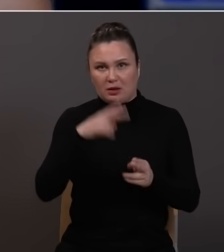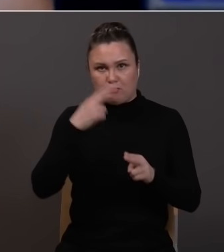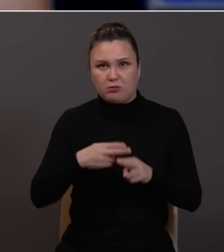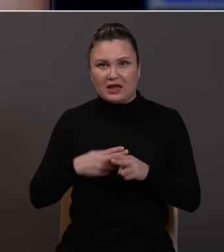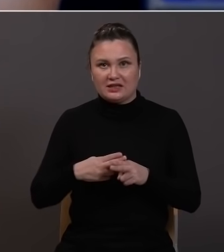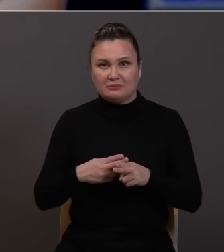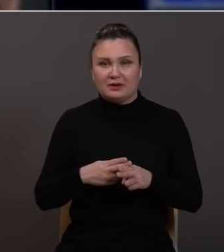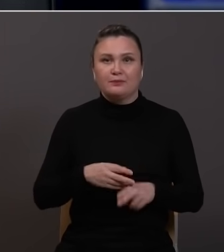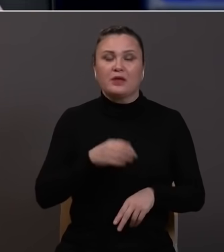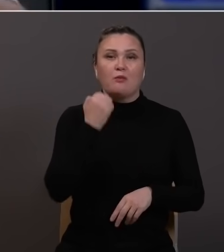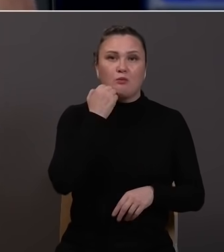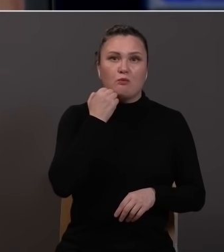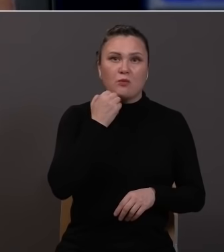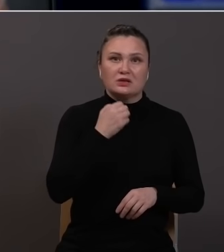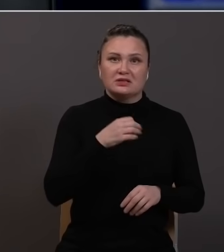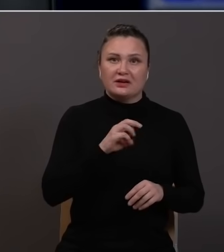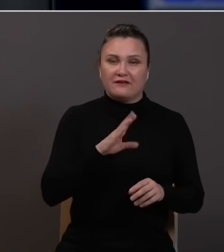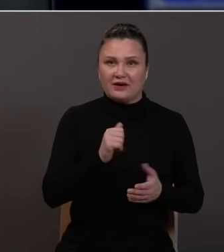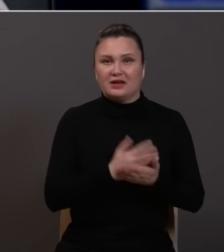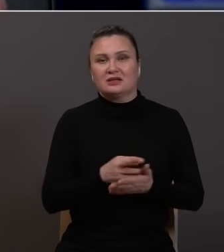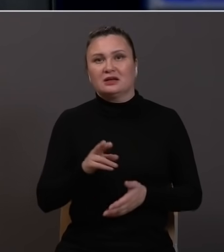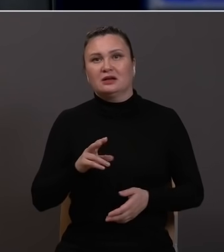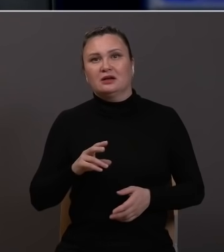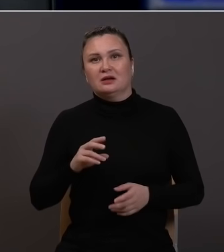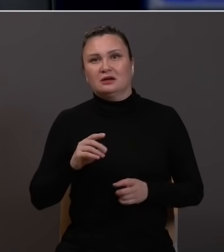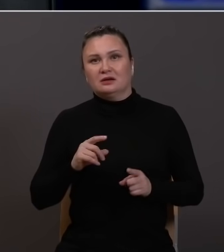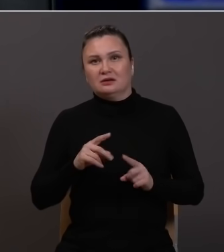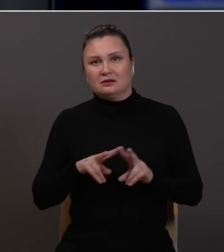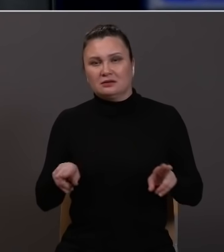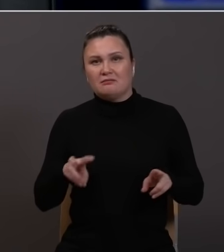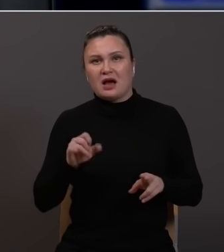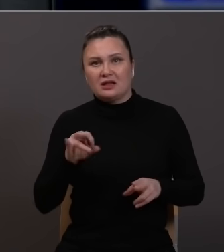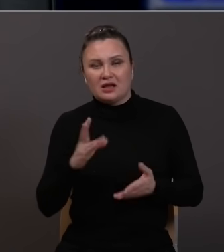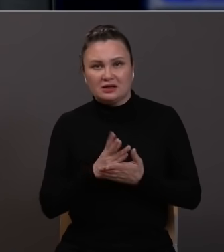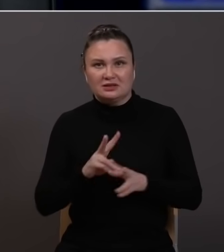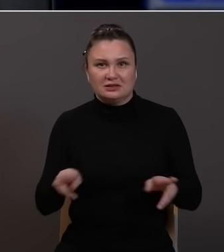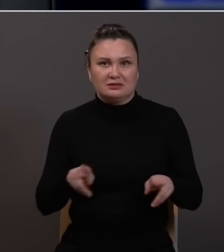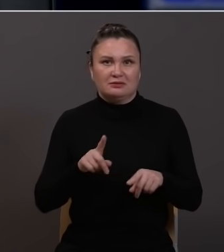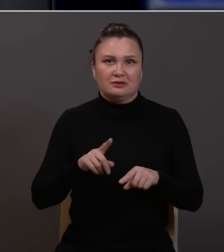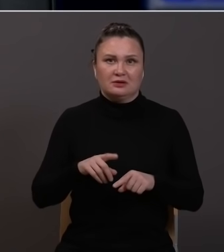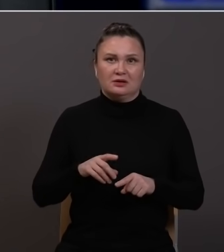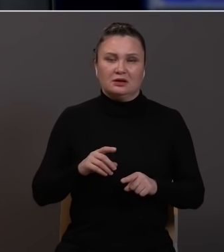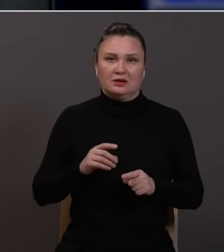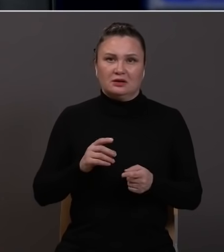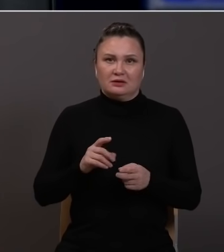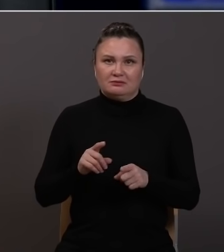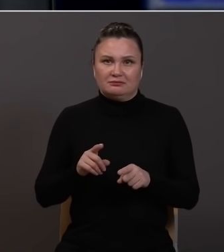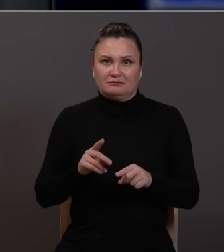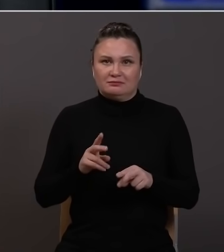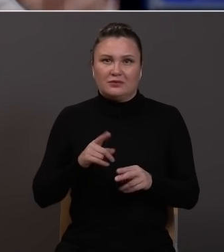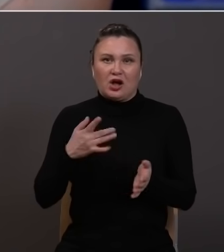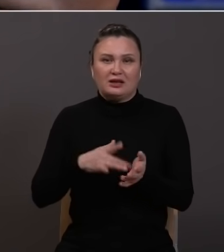То есть у Москвы есть город-побратимый, у Ярославля есть Берлингтон, у Магадана есть Анкоридж, по-моему.